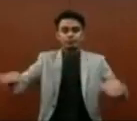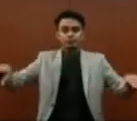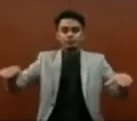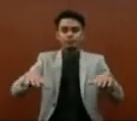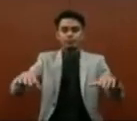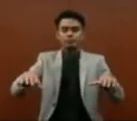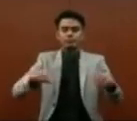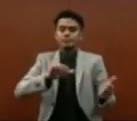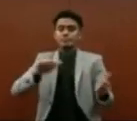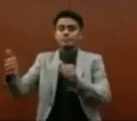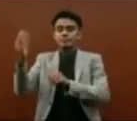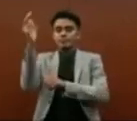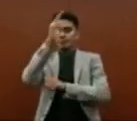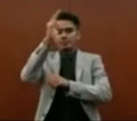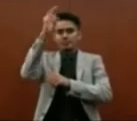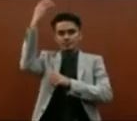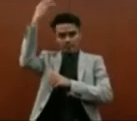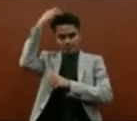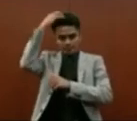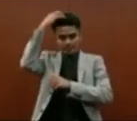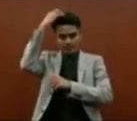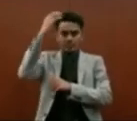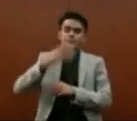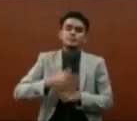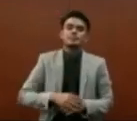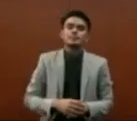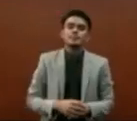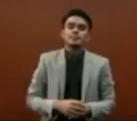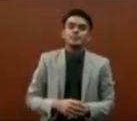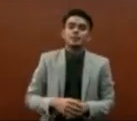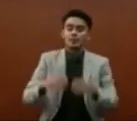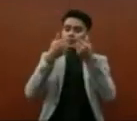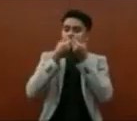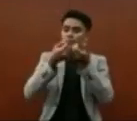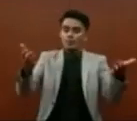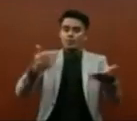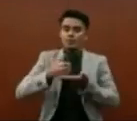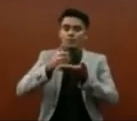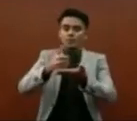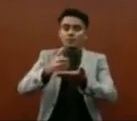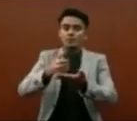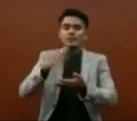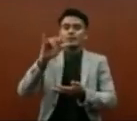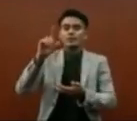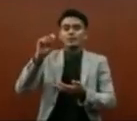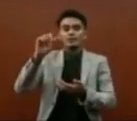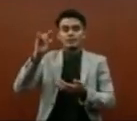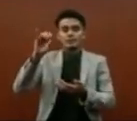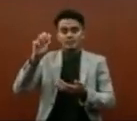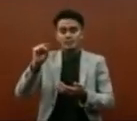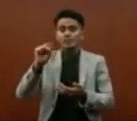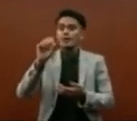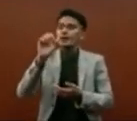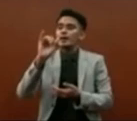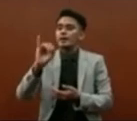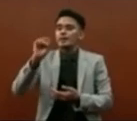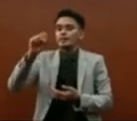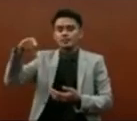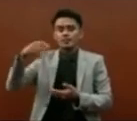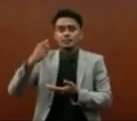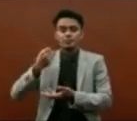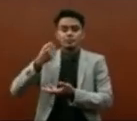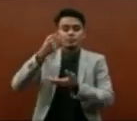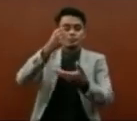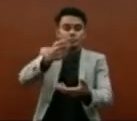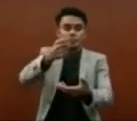kerajaan Negeri Alhamdulillah pengumuman skim iltizam selango penyayang iasb dengan peruntukan